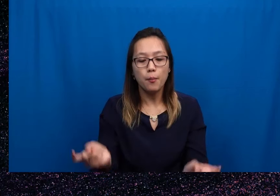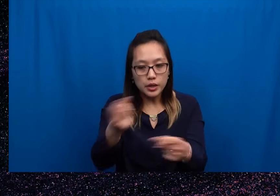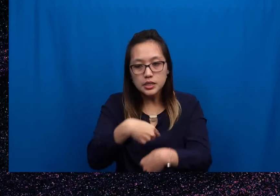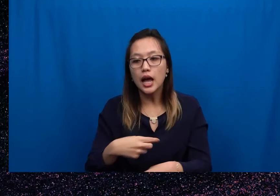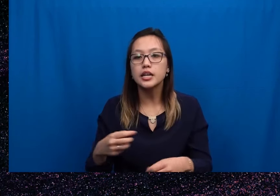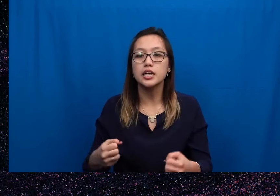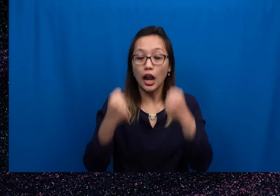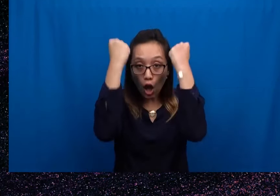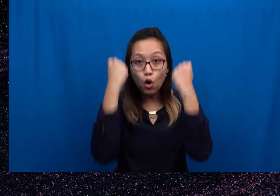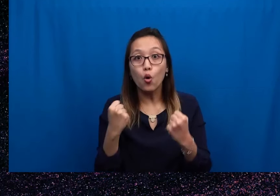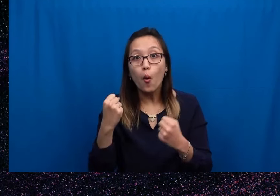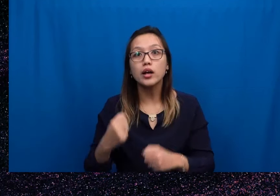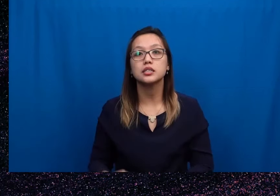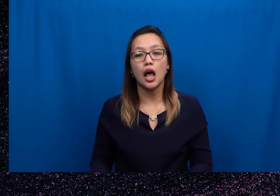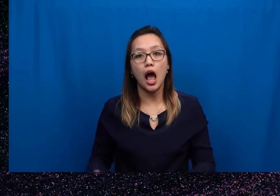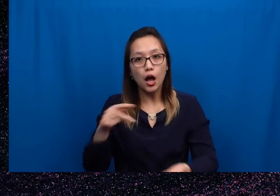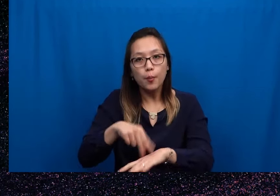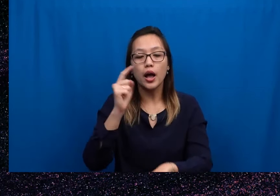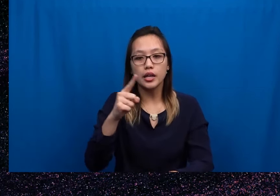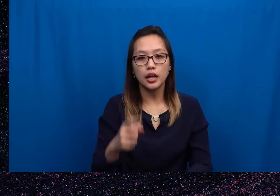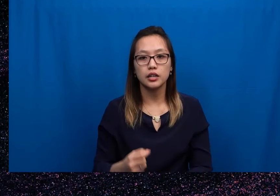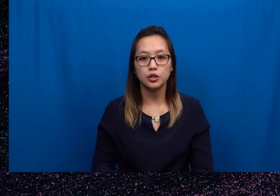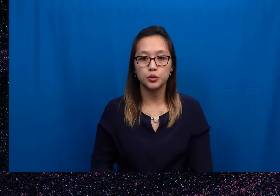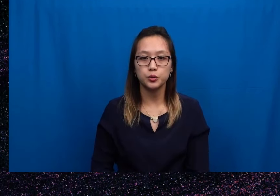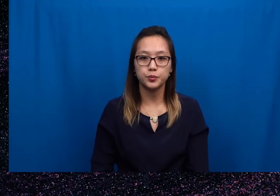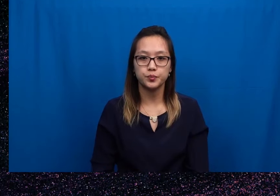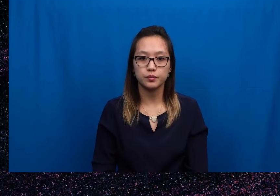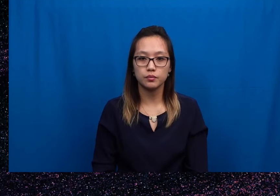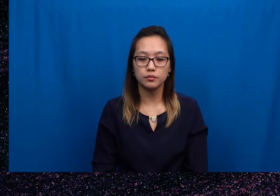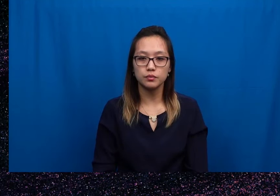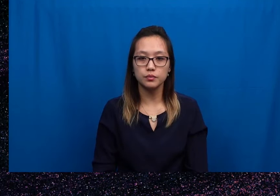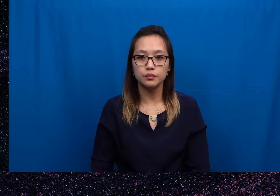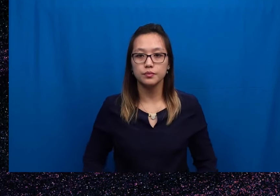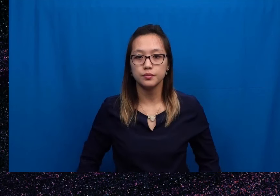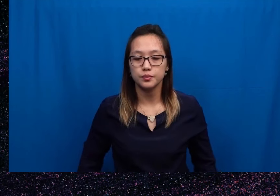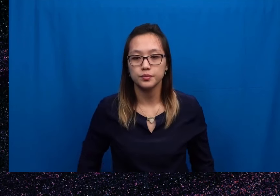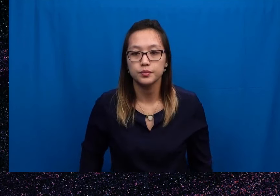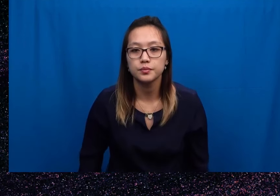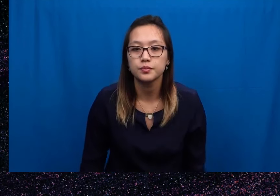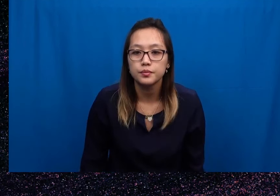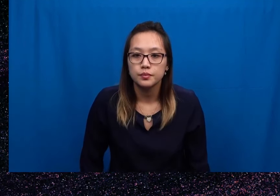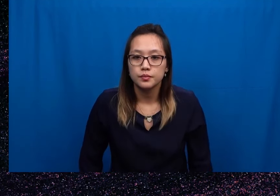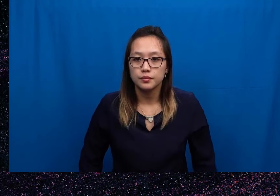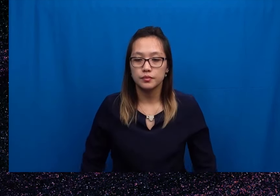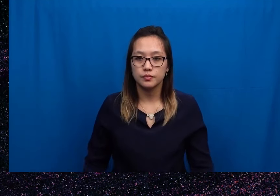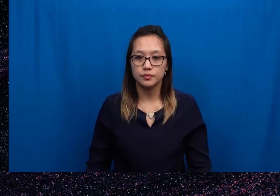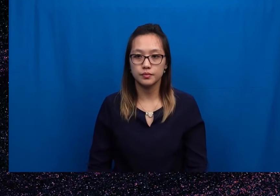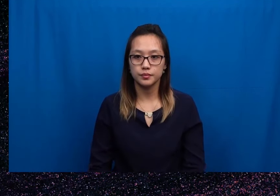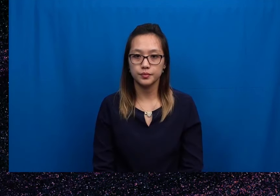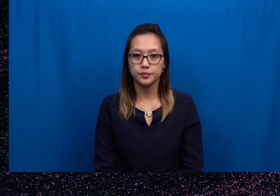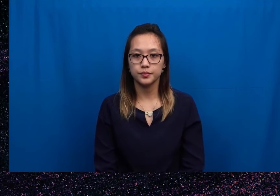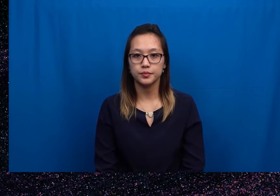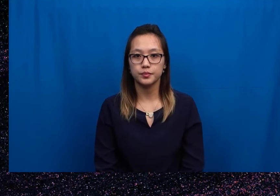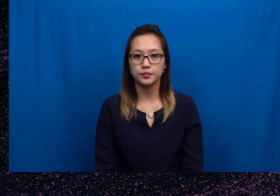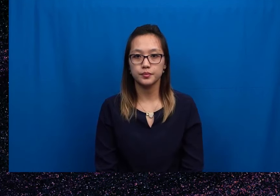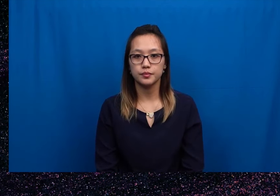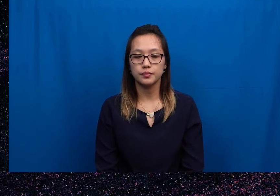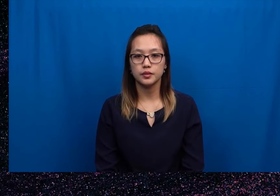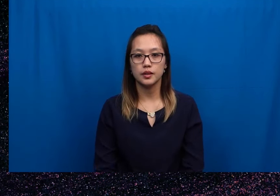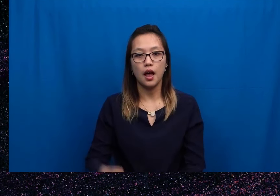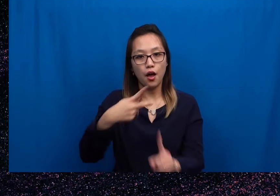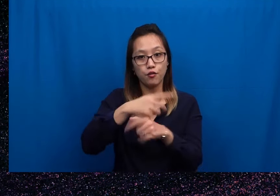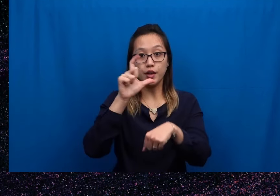fokus hidupnya. Sehingga dia berkata dalam Filipi 3 ayat 10 sampai yang ke-11. Yang ku kehendaki ialah mengenal